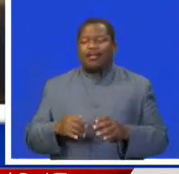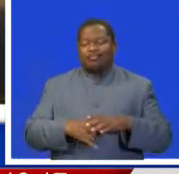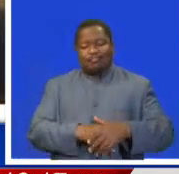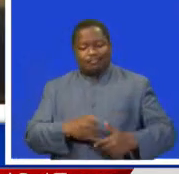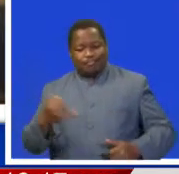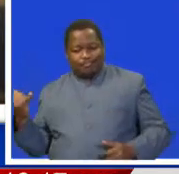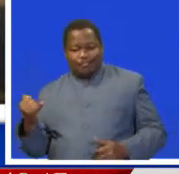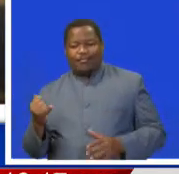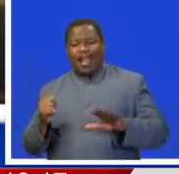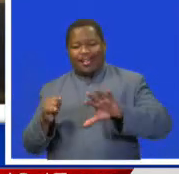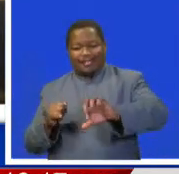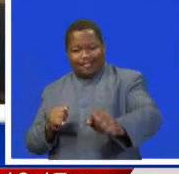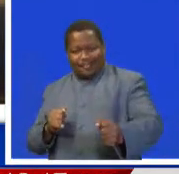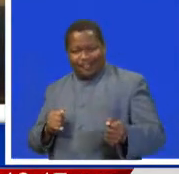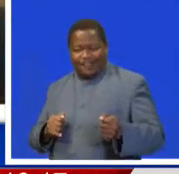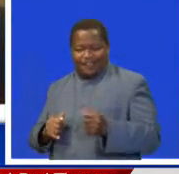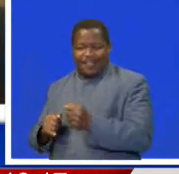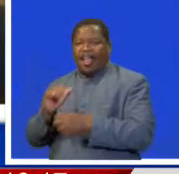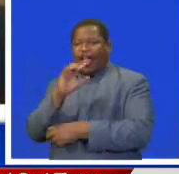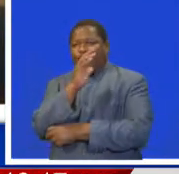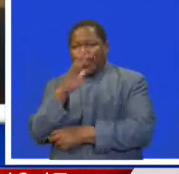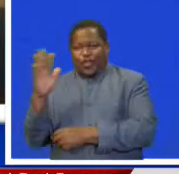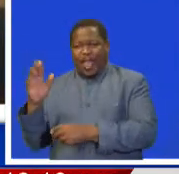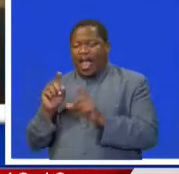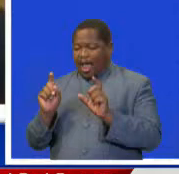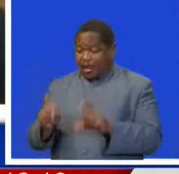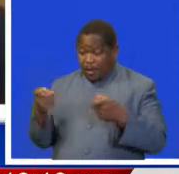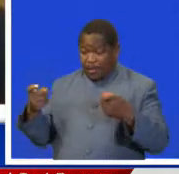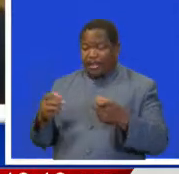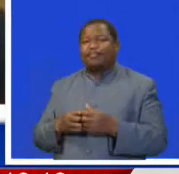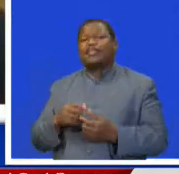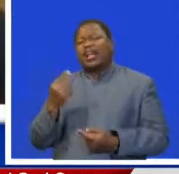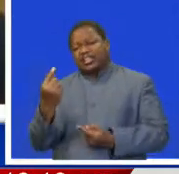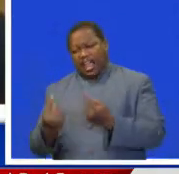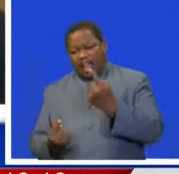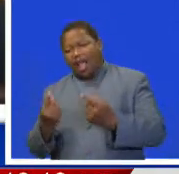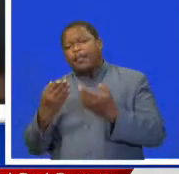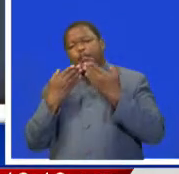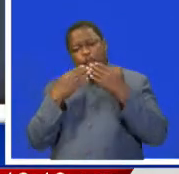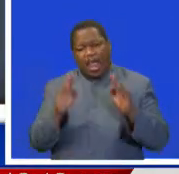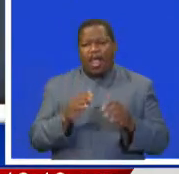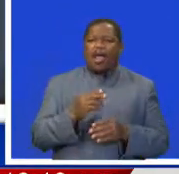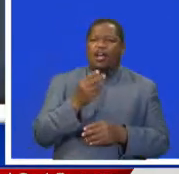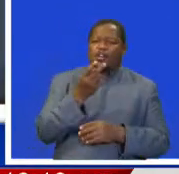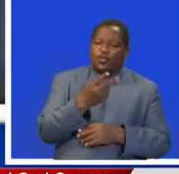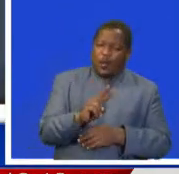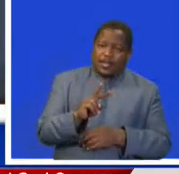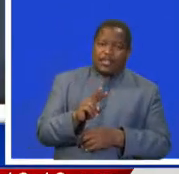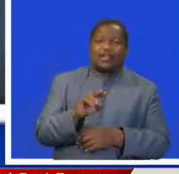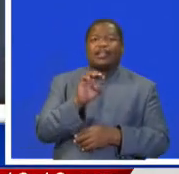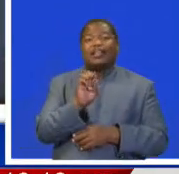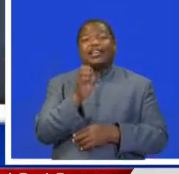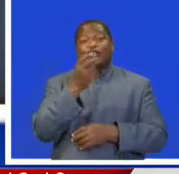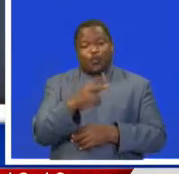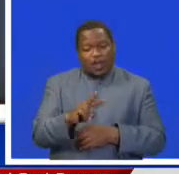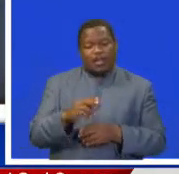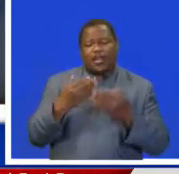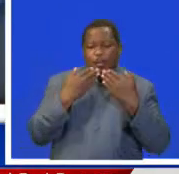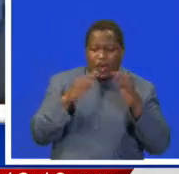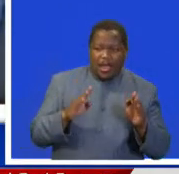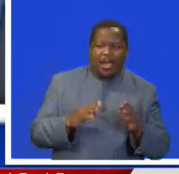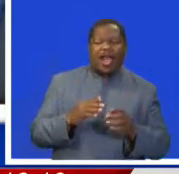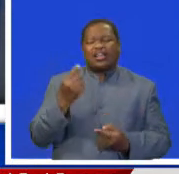emalanga bekathi makacetha kumdlwengula bese sowumunika imali lengemashumi lamabili emalangeni. Uthi wabikela gogo namkhulu